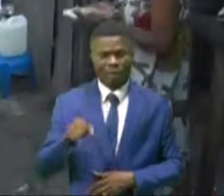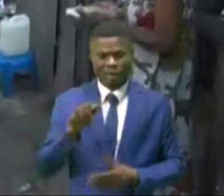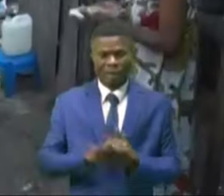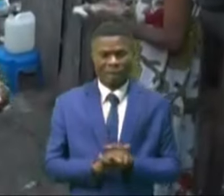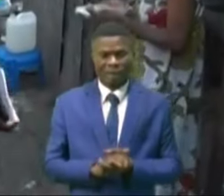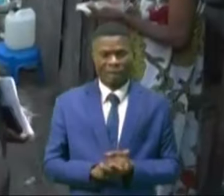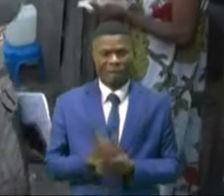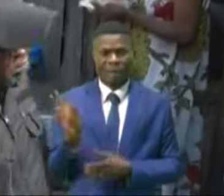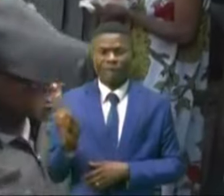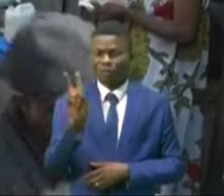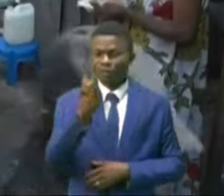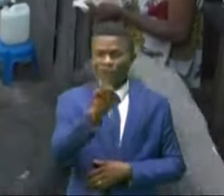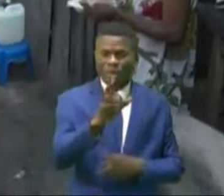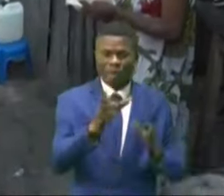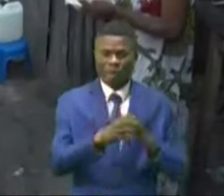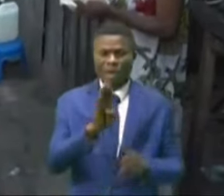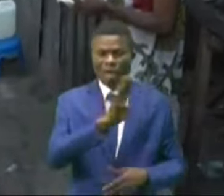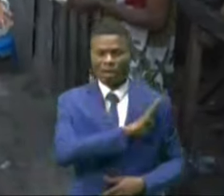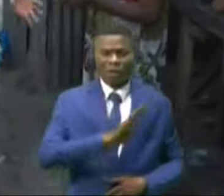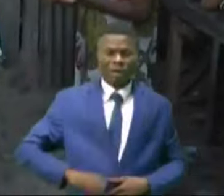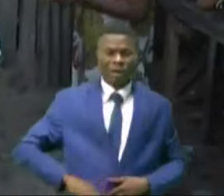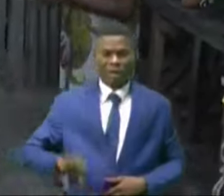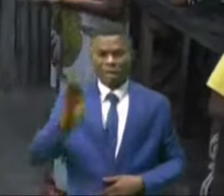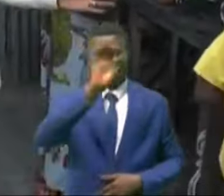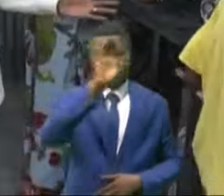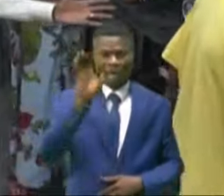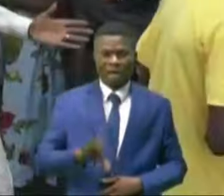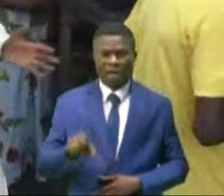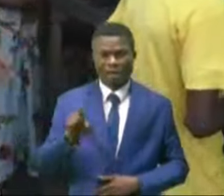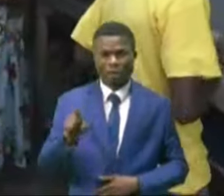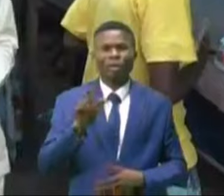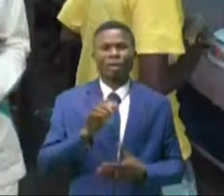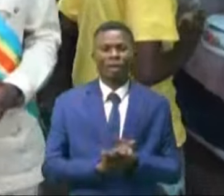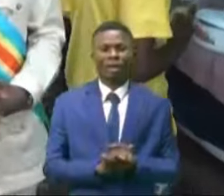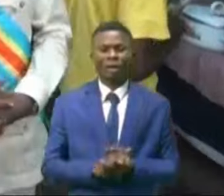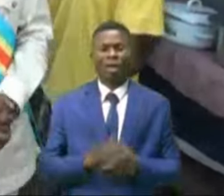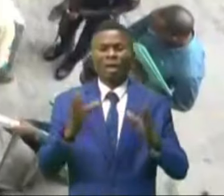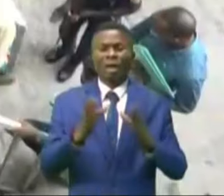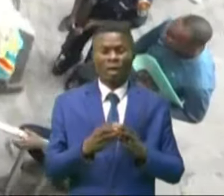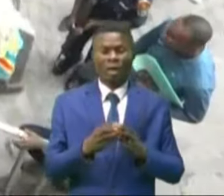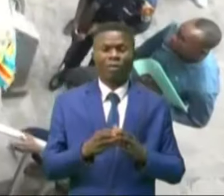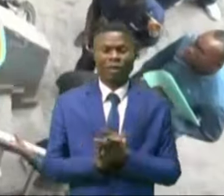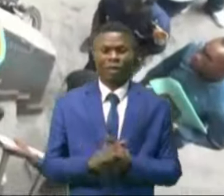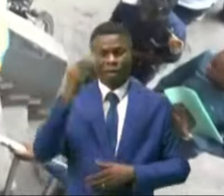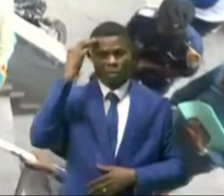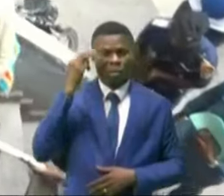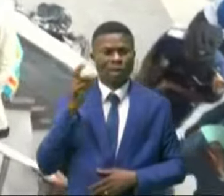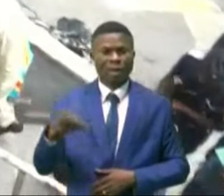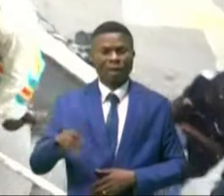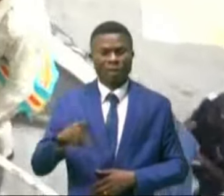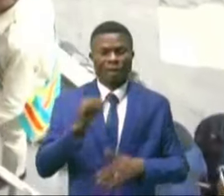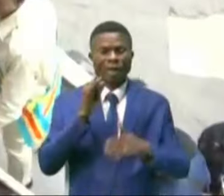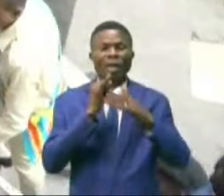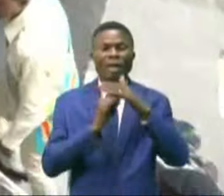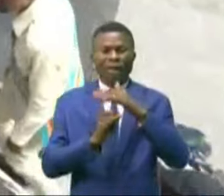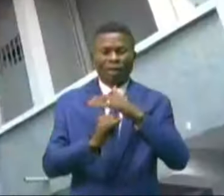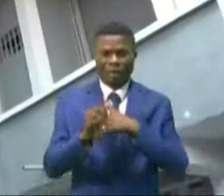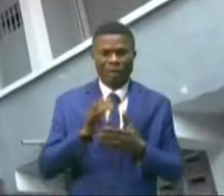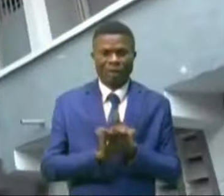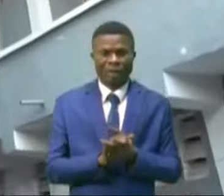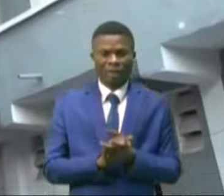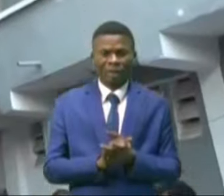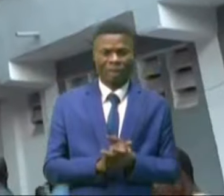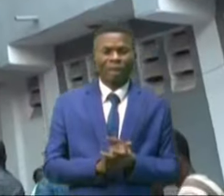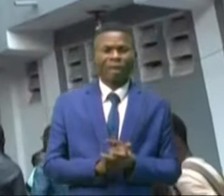fait accompagner du bourgmestre de cette municipalité. Avec lui, le ministre provincial de l'Intérieur a